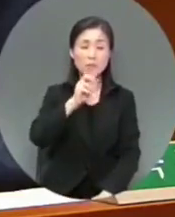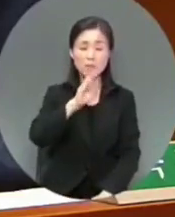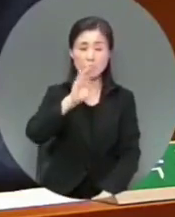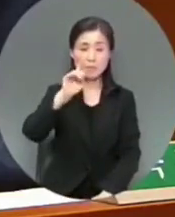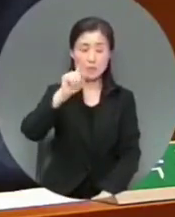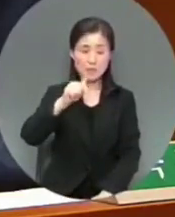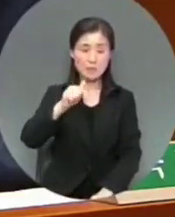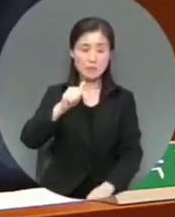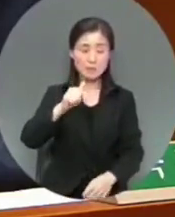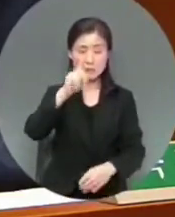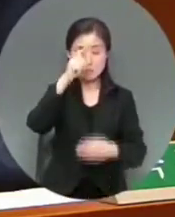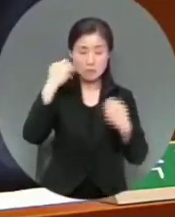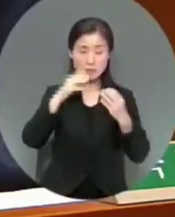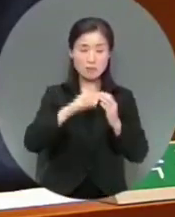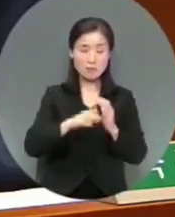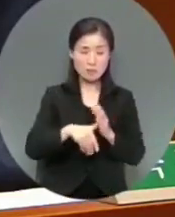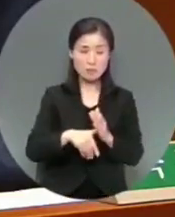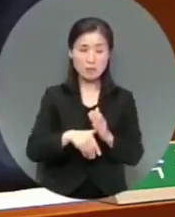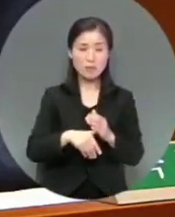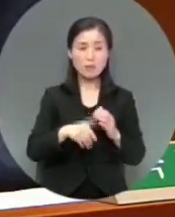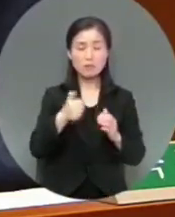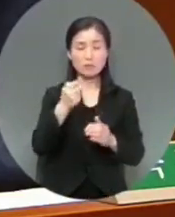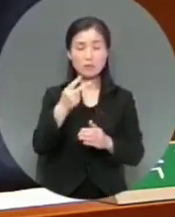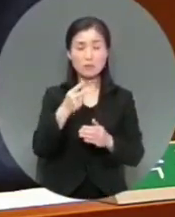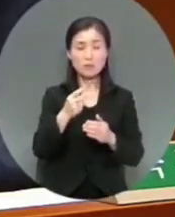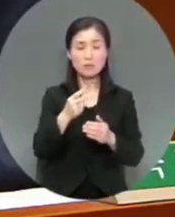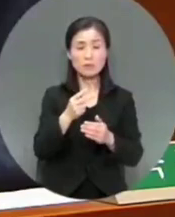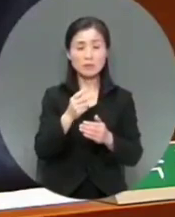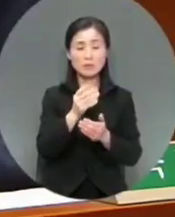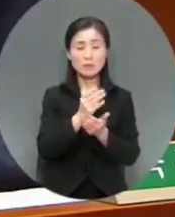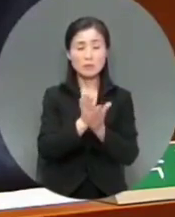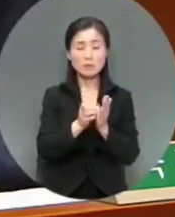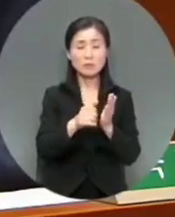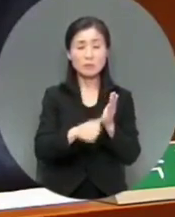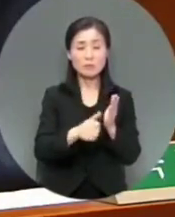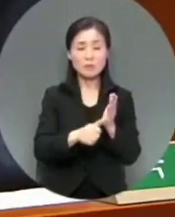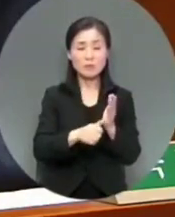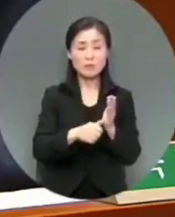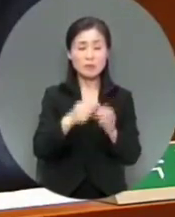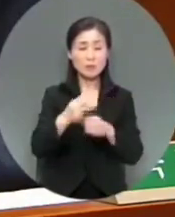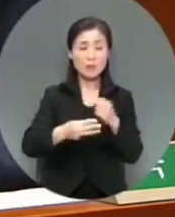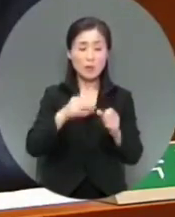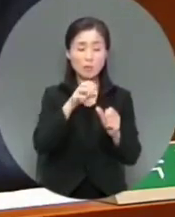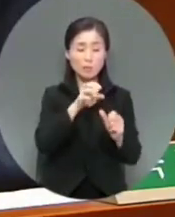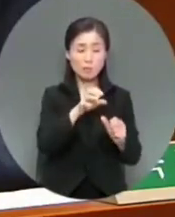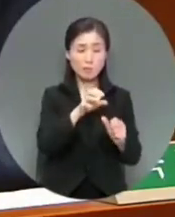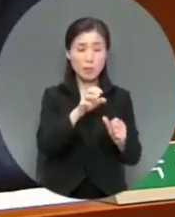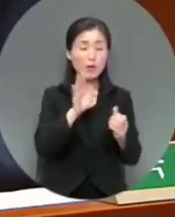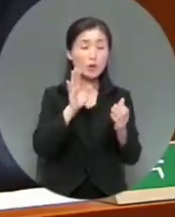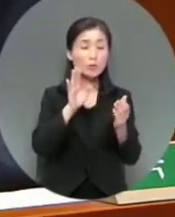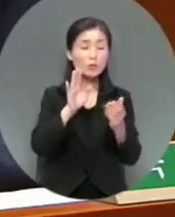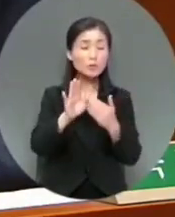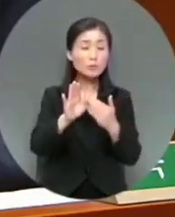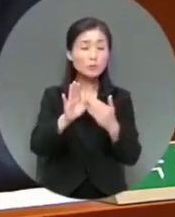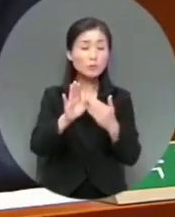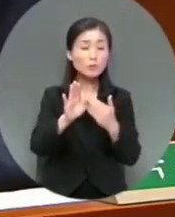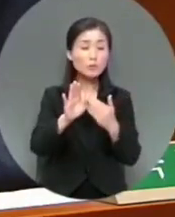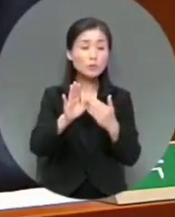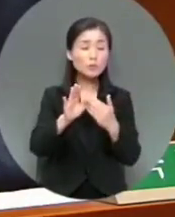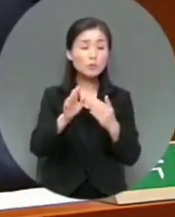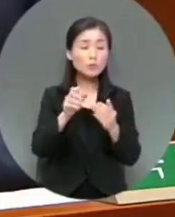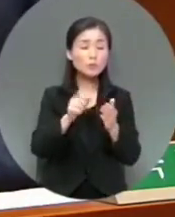52개 품목의 평가 가격을 3년 통제를 했는데 3년 반이 지나서 얼마를 증가했느냐